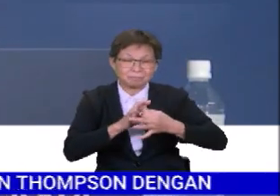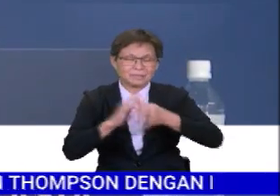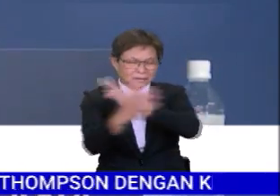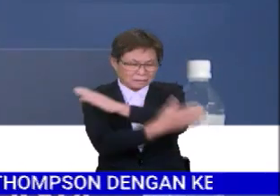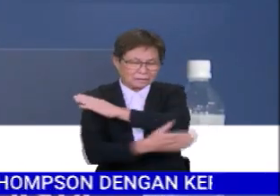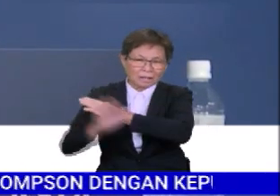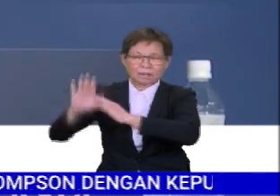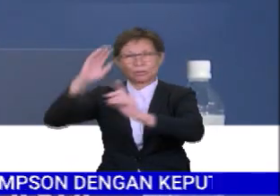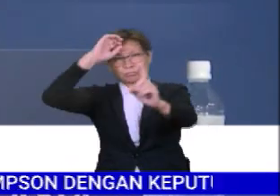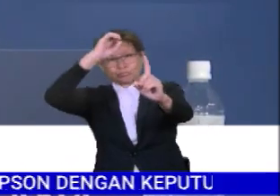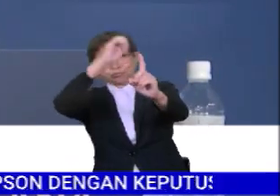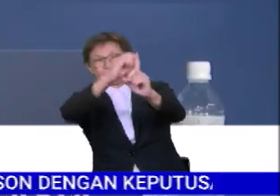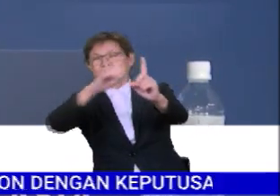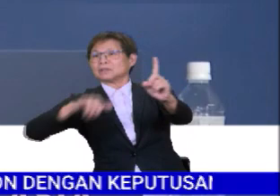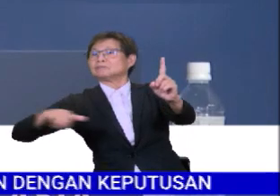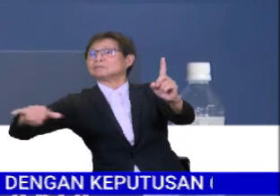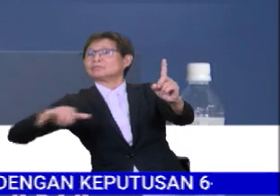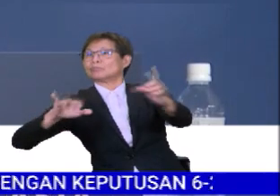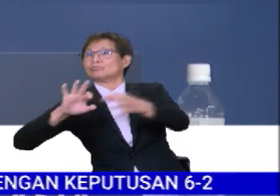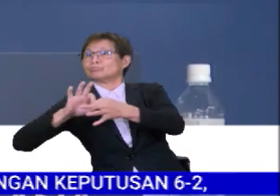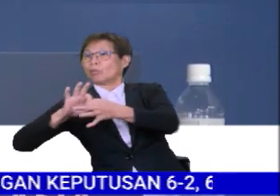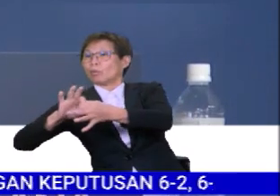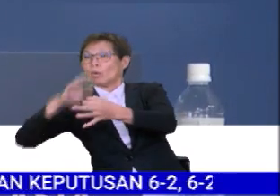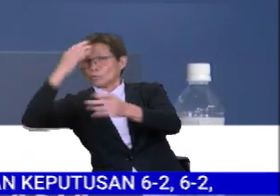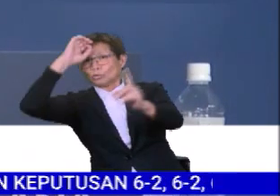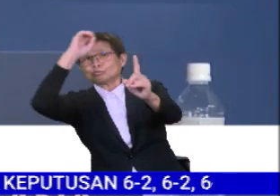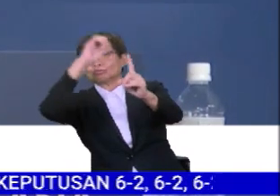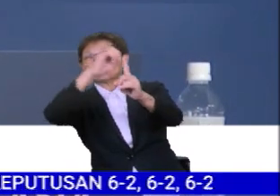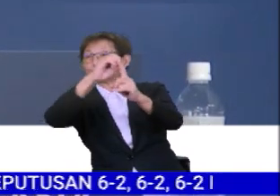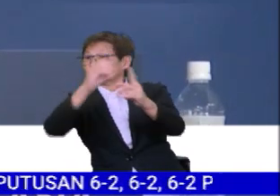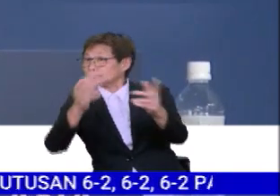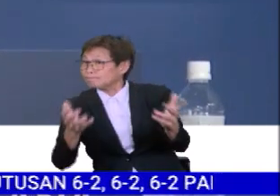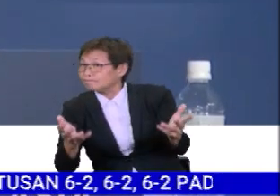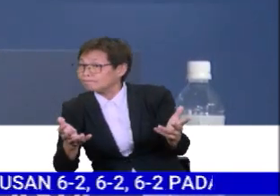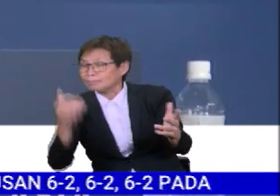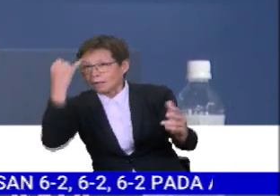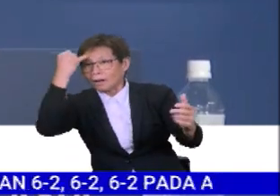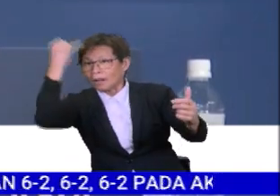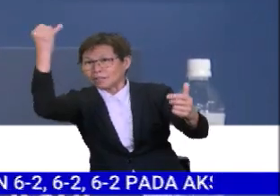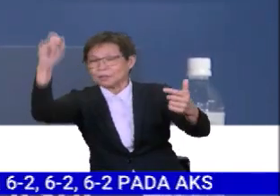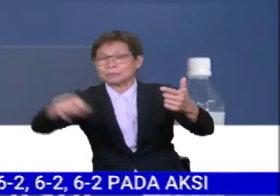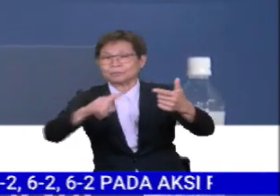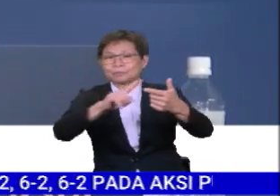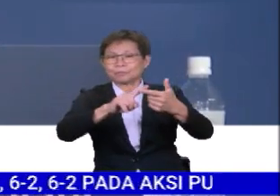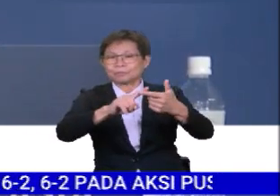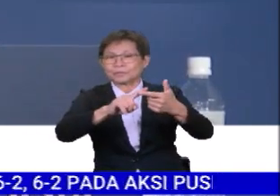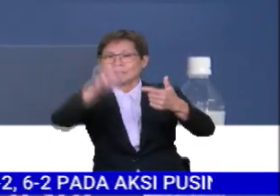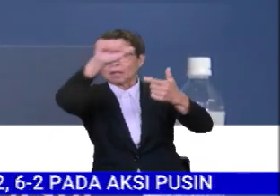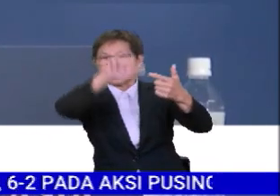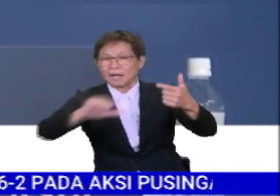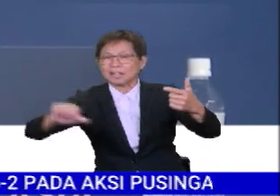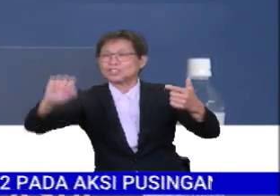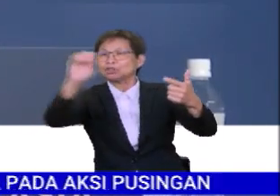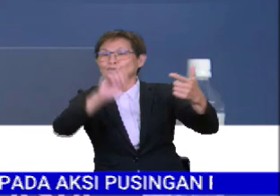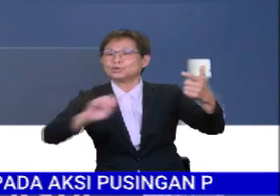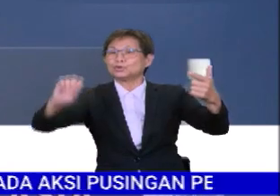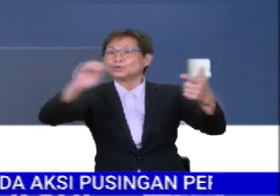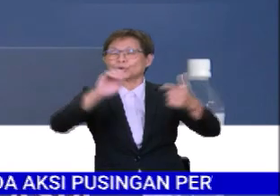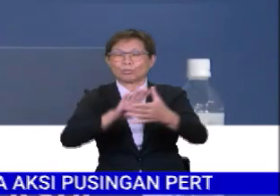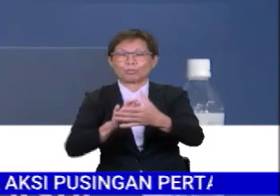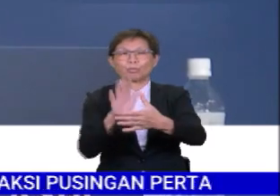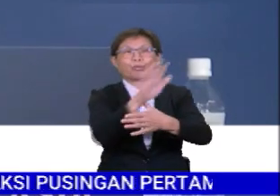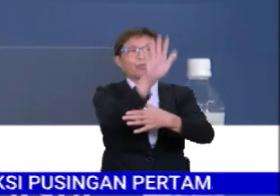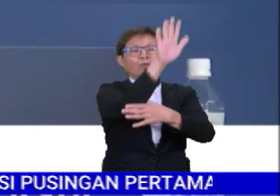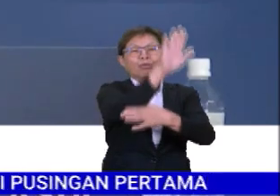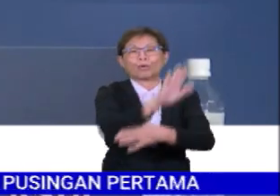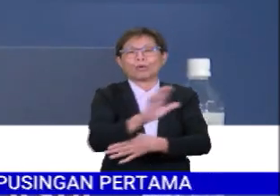mempunyai visi yang sama. Untuk tujuan ini, idea Asia Zero Emission